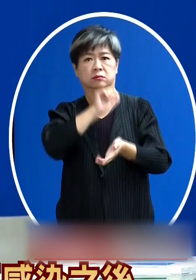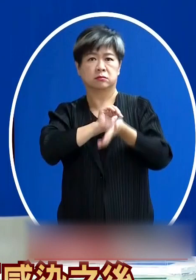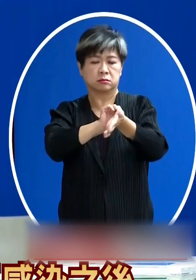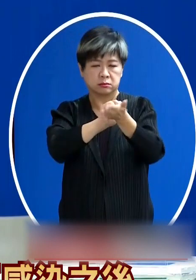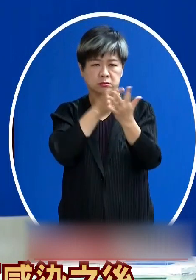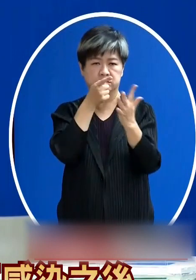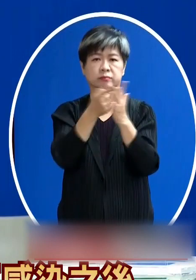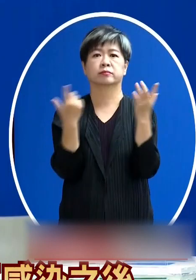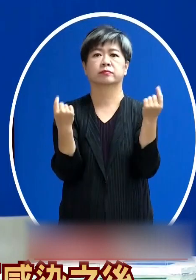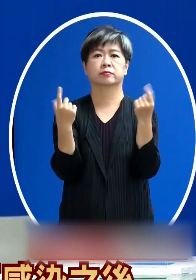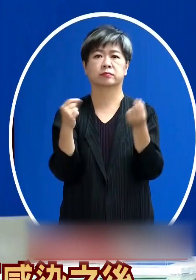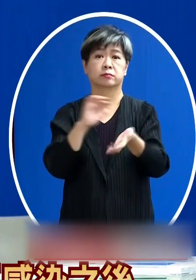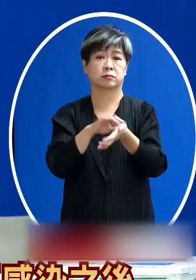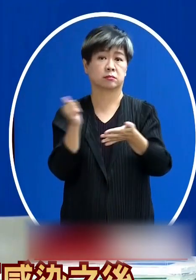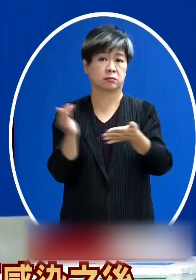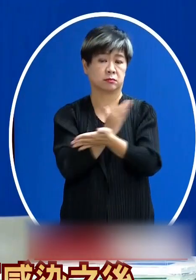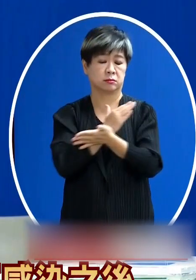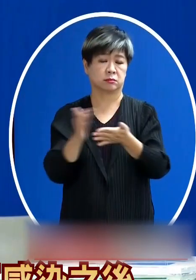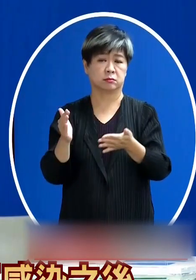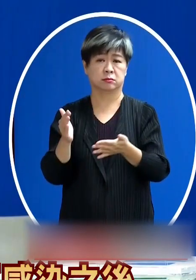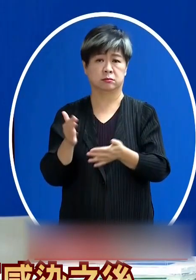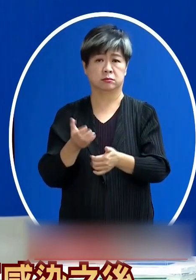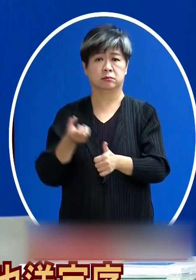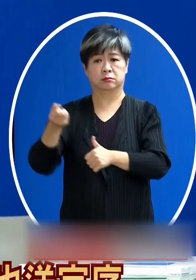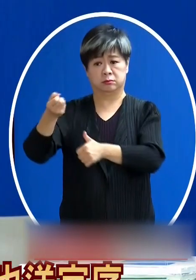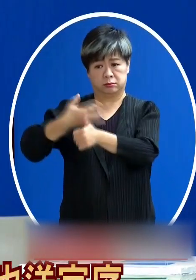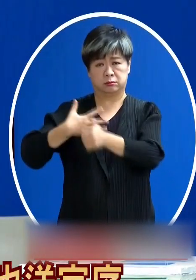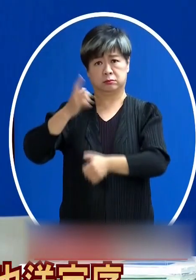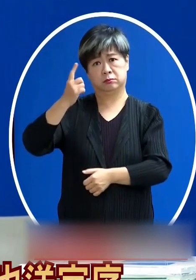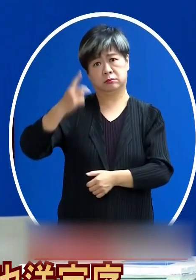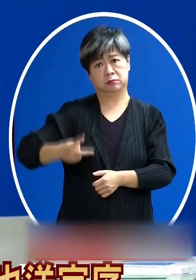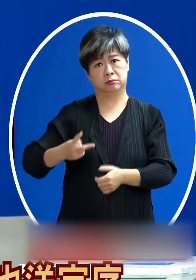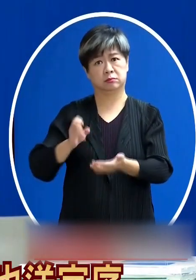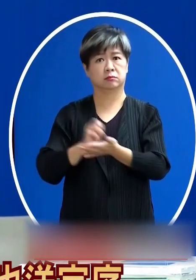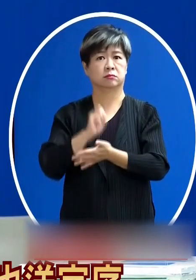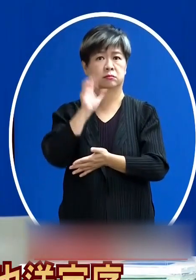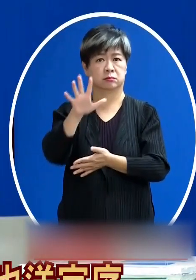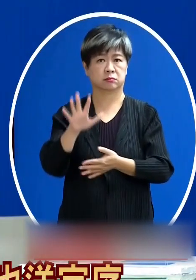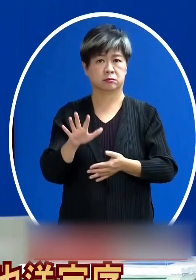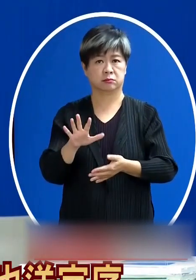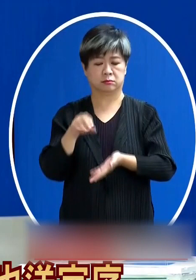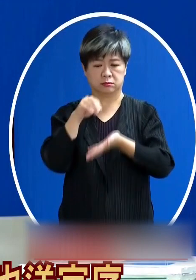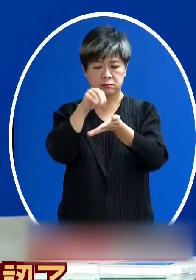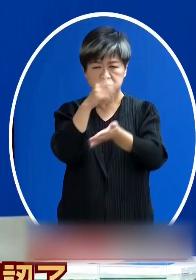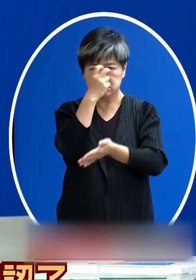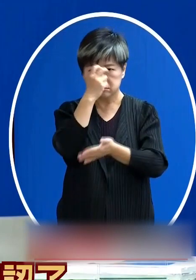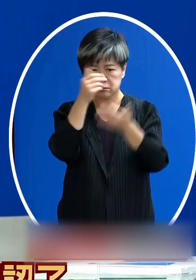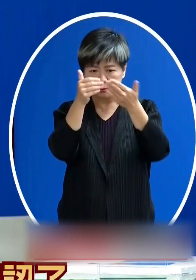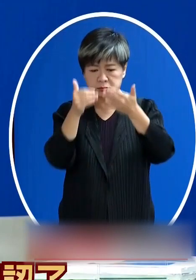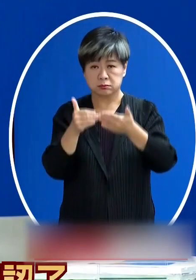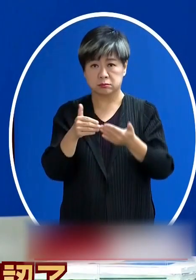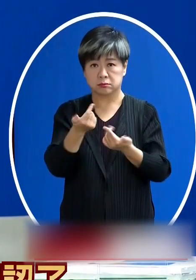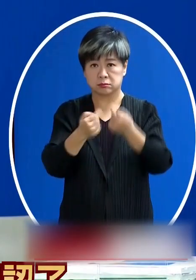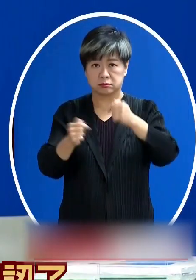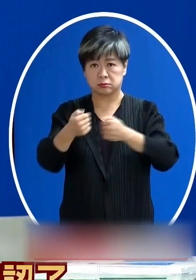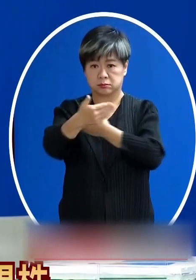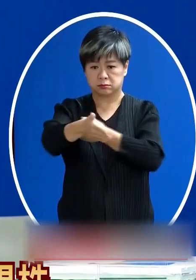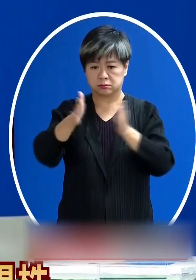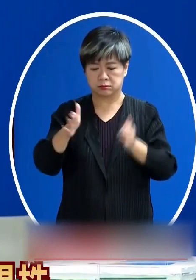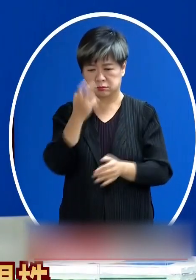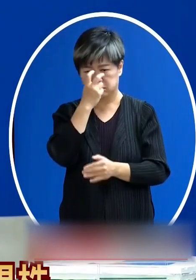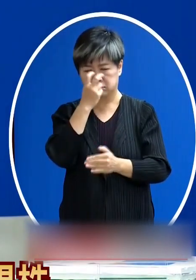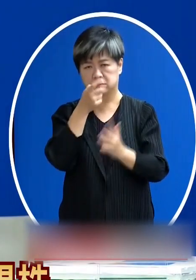诊，经过医师也评估为重复感染之后进行通报，那这个检体也送定序，经过我们实验室确认呢